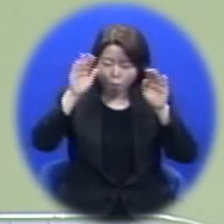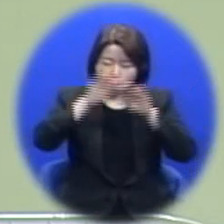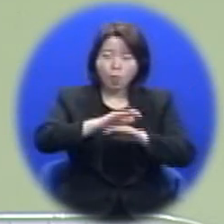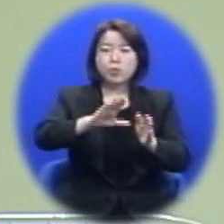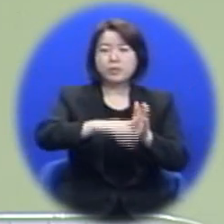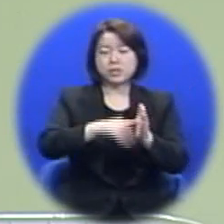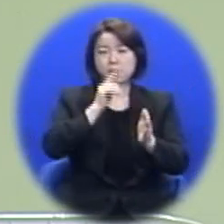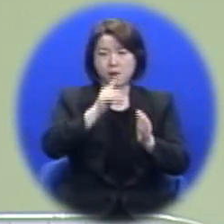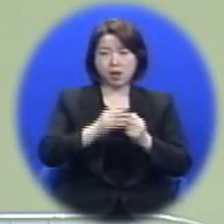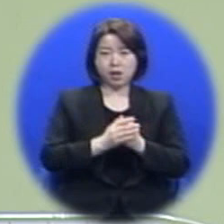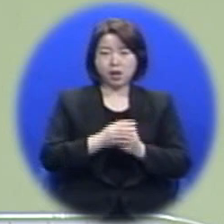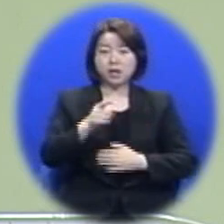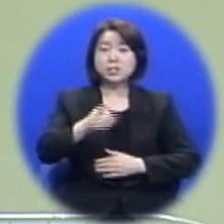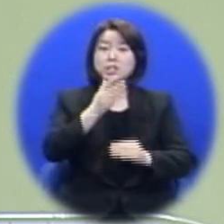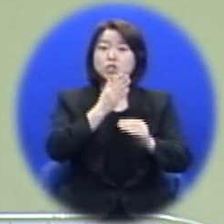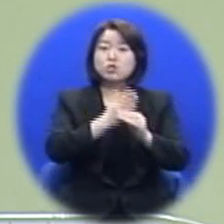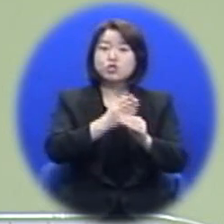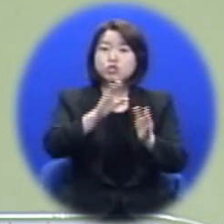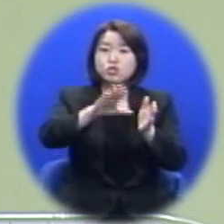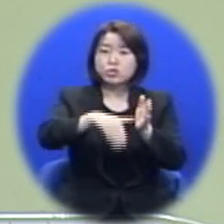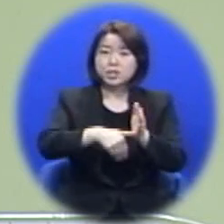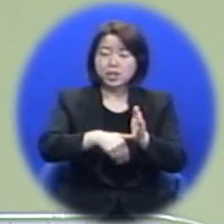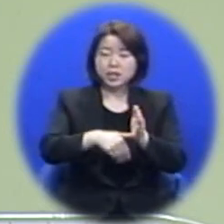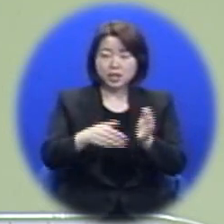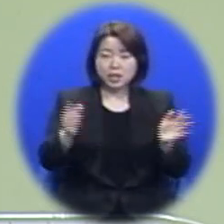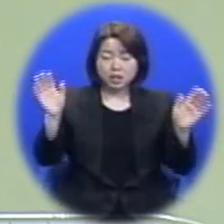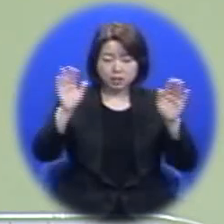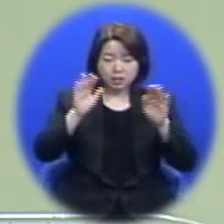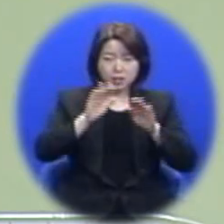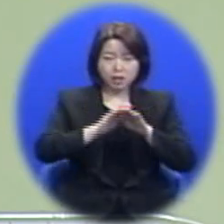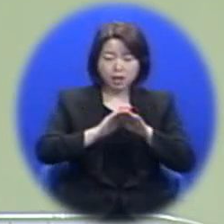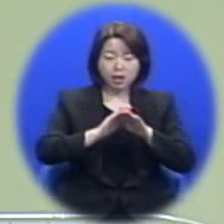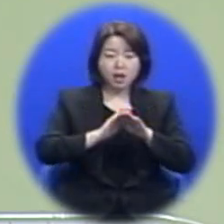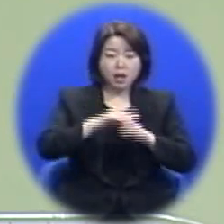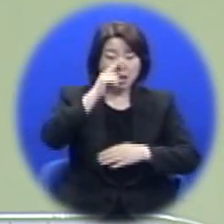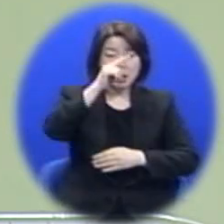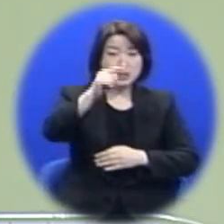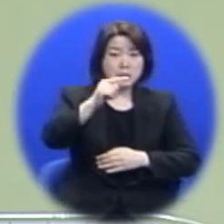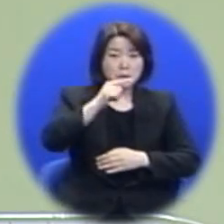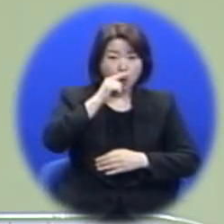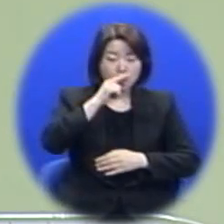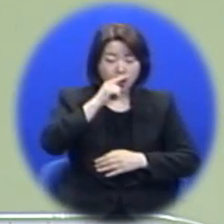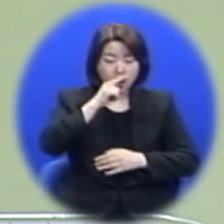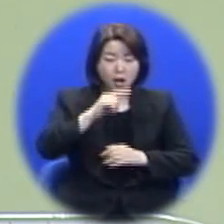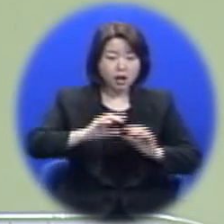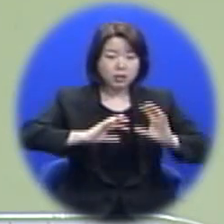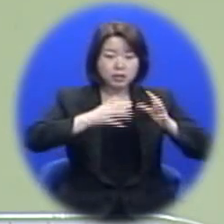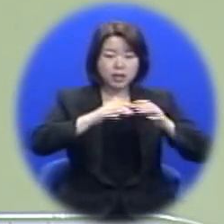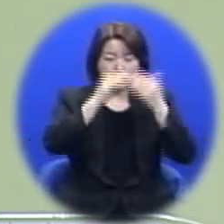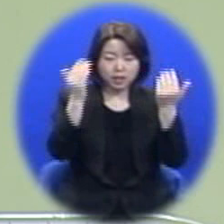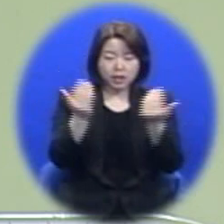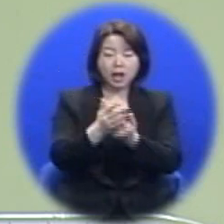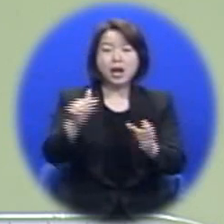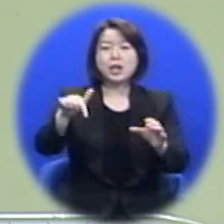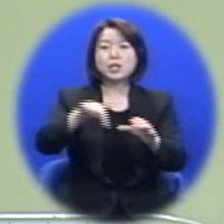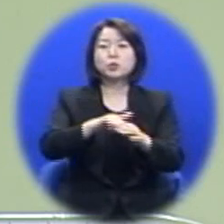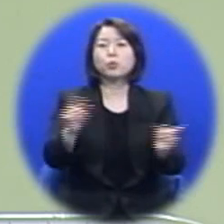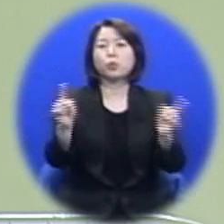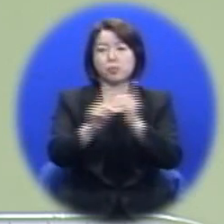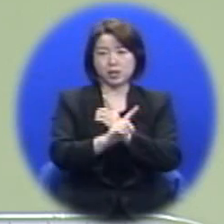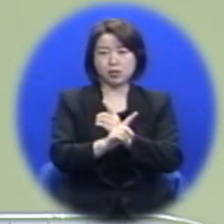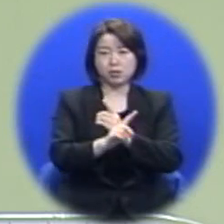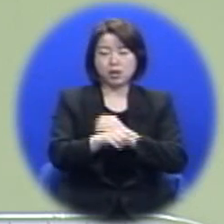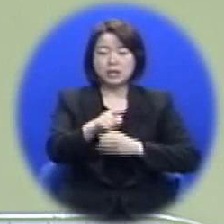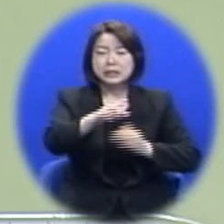중세 시대가 바로 서방 유럽이다 기독교와 된 됩니다 근데 그때가 암흑 시대